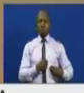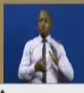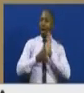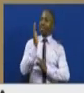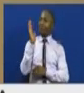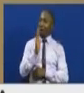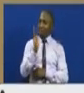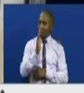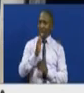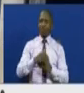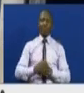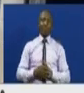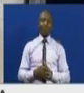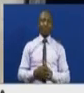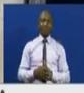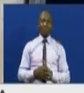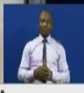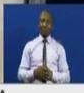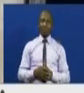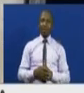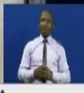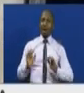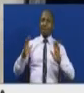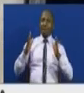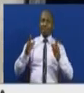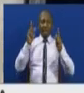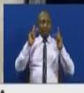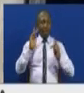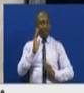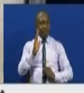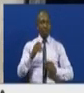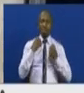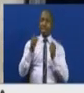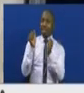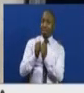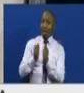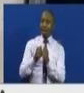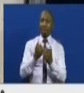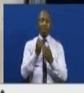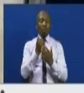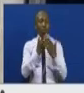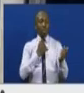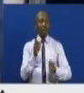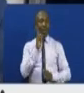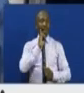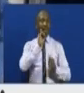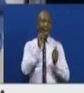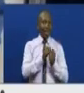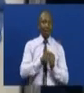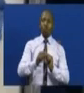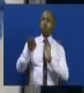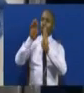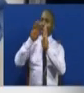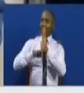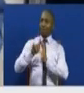kujiwekeza. Maisha ya kawaida ni haya maisha ya ujasiriamali. Tunaendelea maisha ya ujasiriamali kwa sababu kila kitu kina utaratibu.